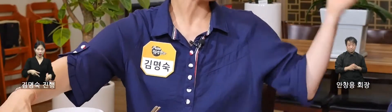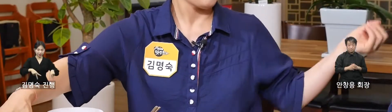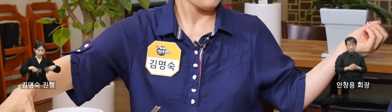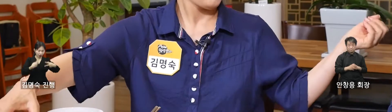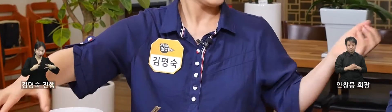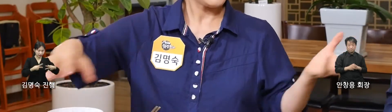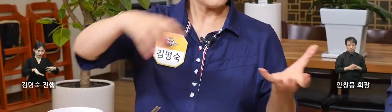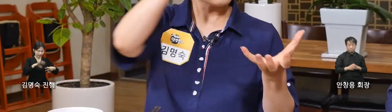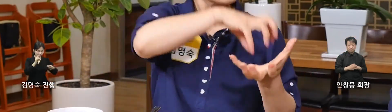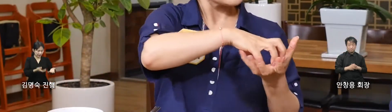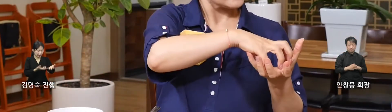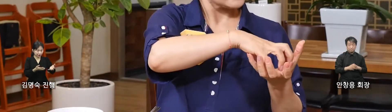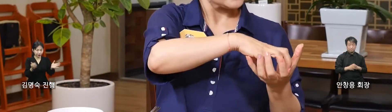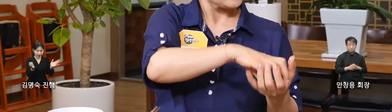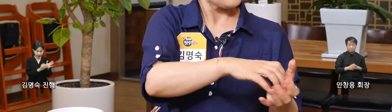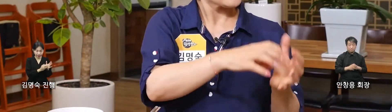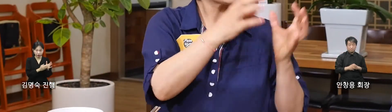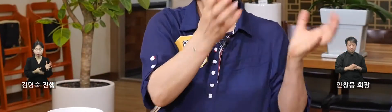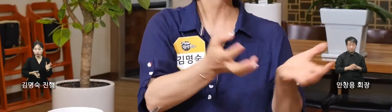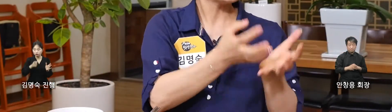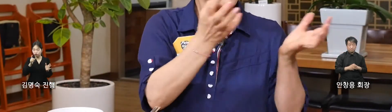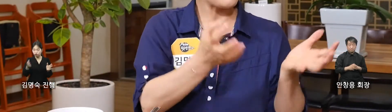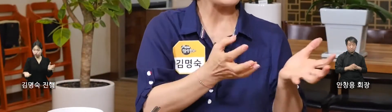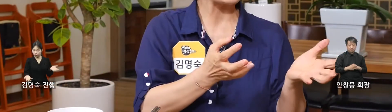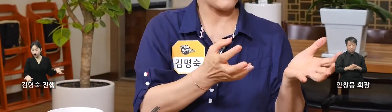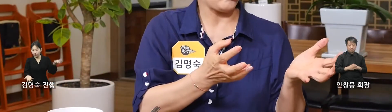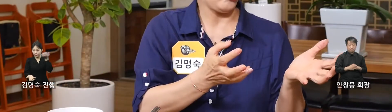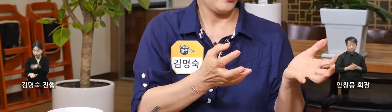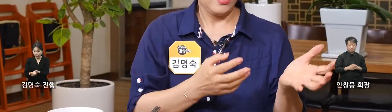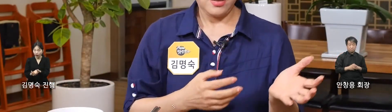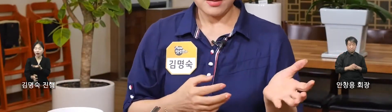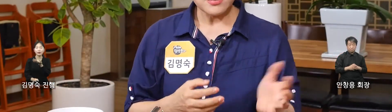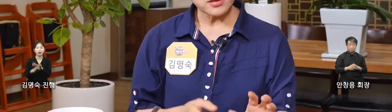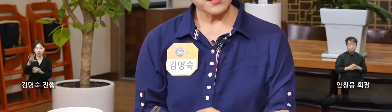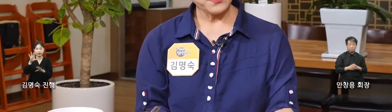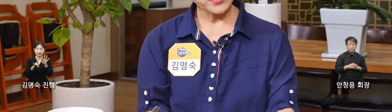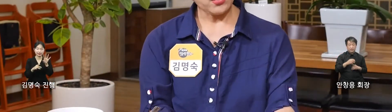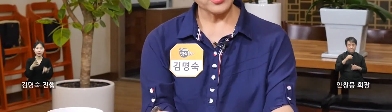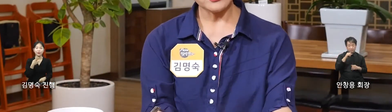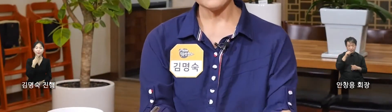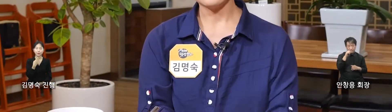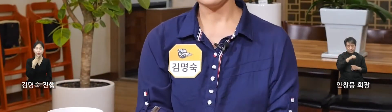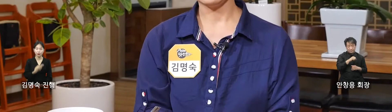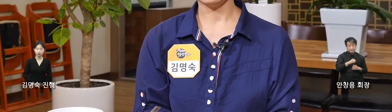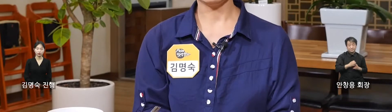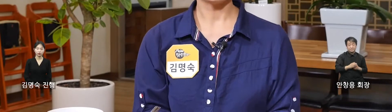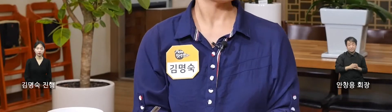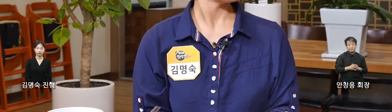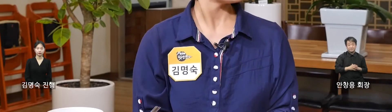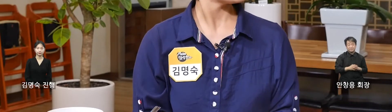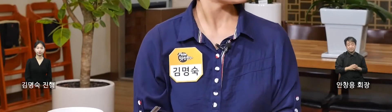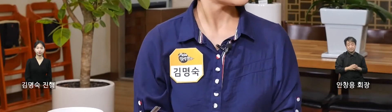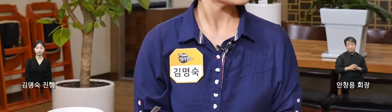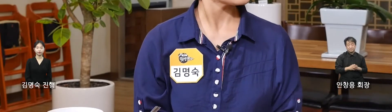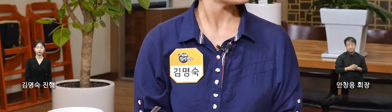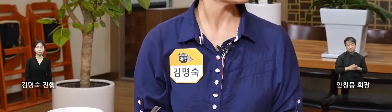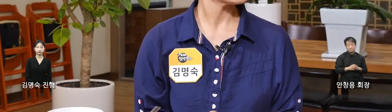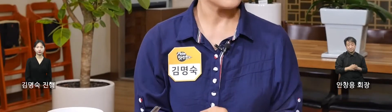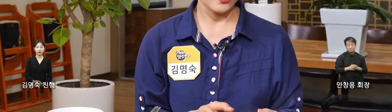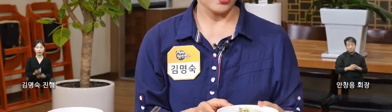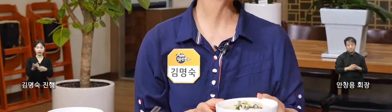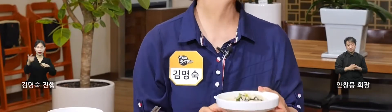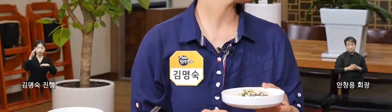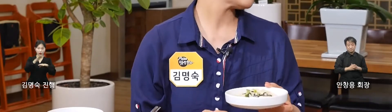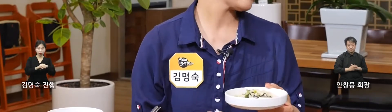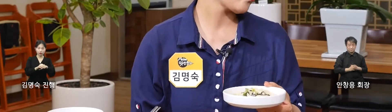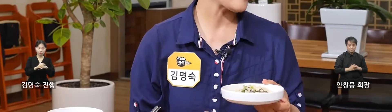삶아서 따로 육수에다 이렇게 넣으면 그 국물이 좀 맑고 아 그렇군요. 근데 이제 저희 좀 대전